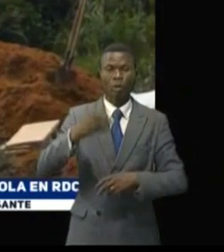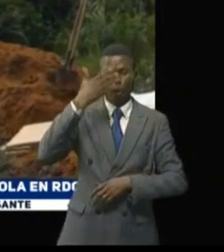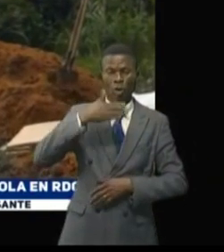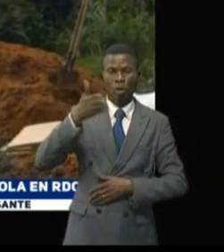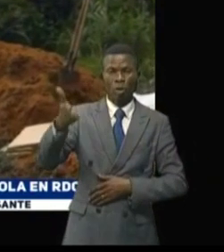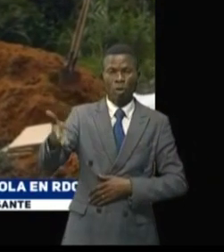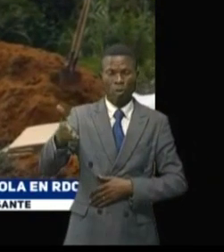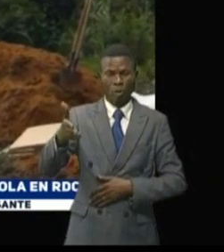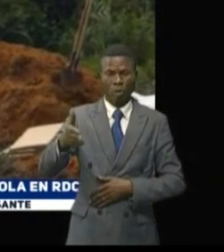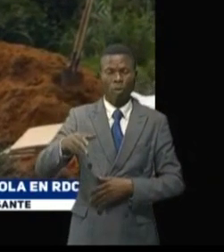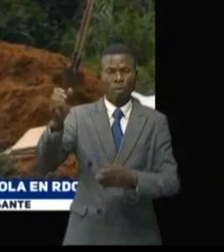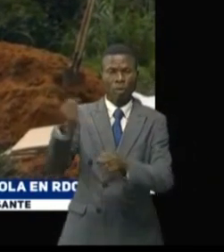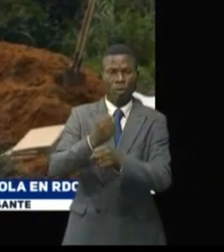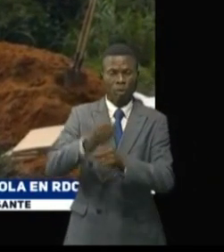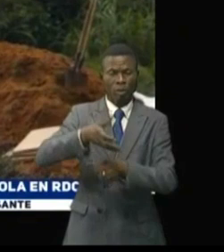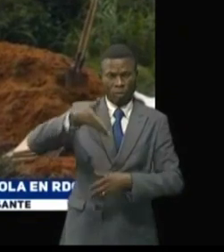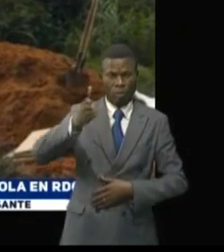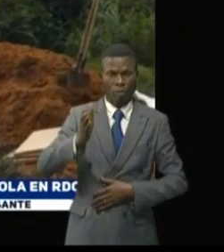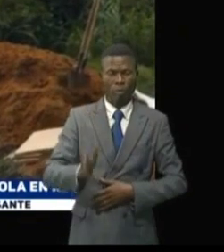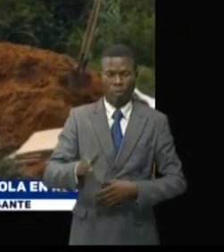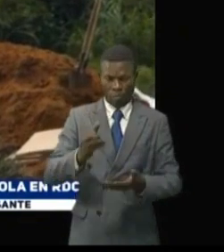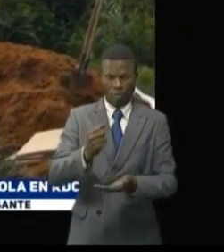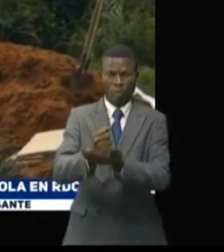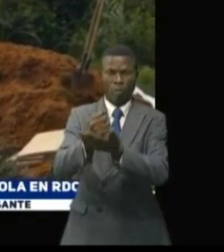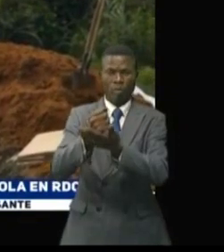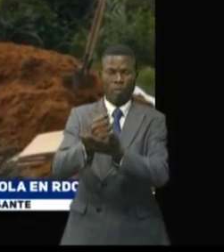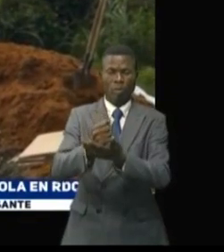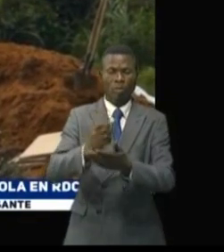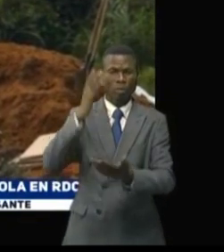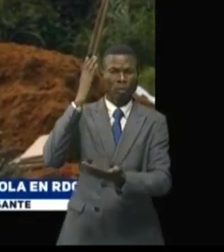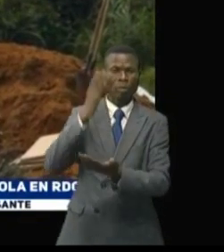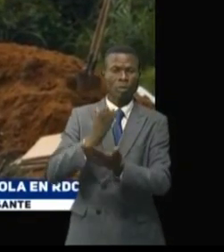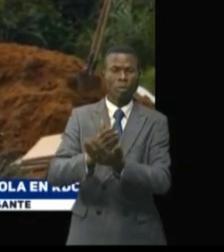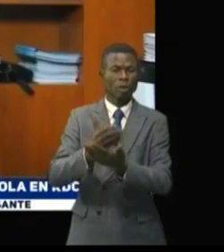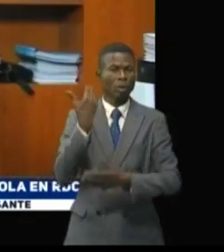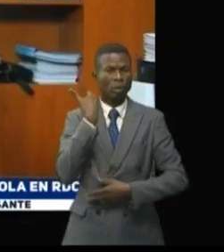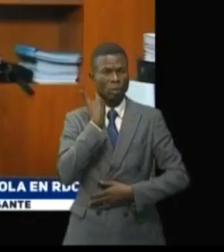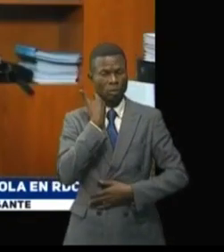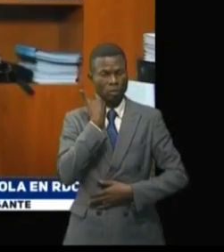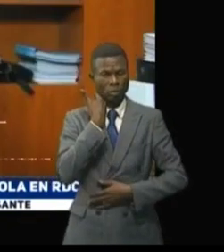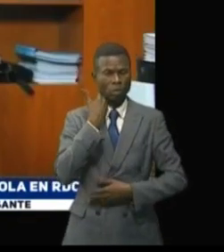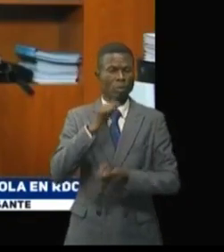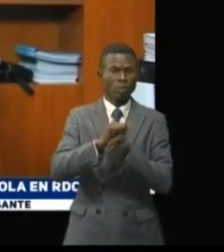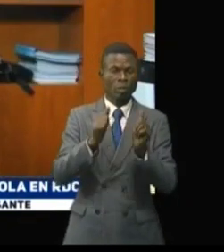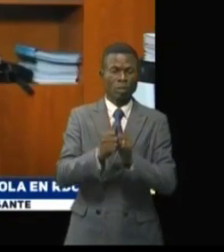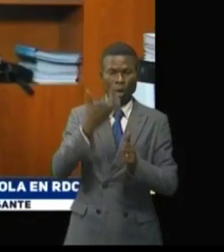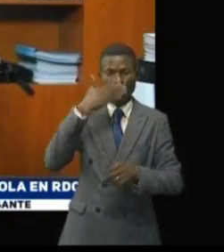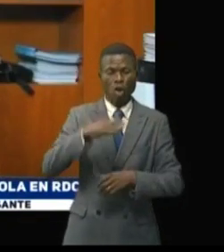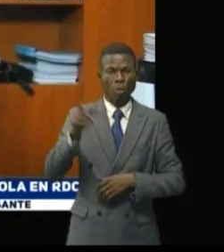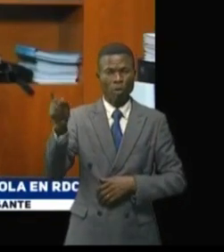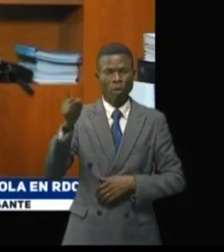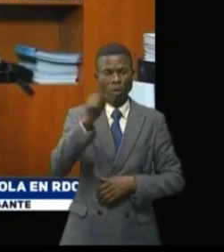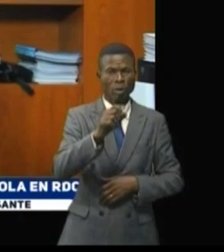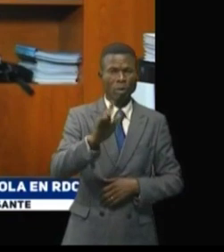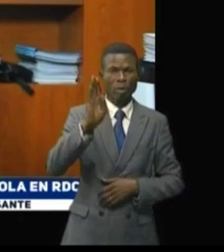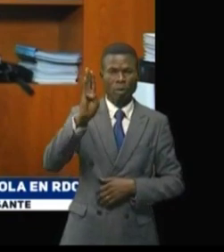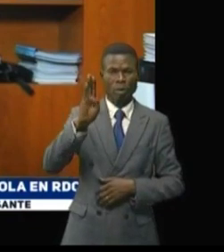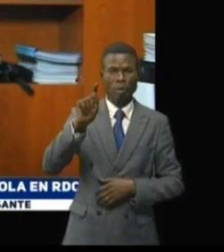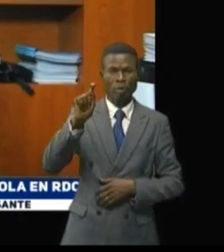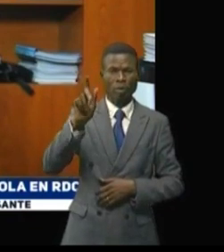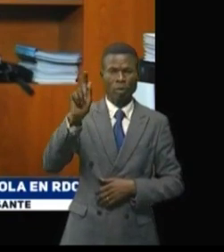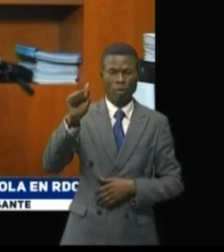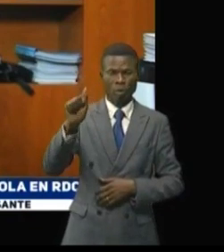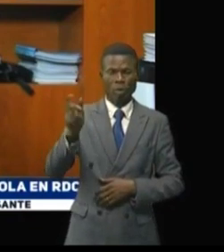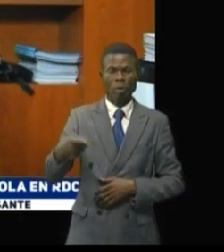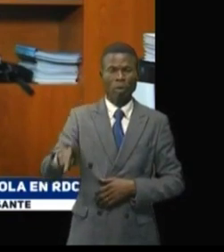leur professionnalisme ont permis de contenir l'épidémie dans les limites de l'aire de santé de Boutanouka dans la